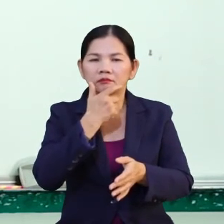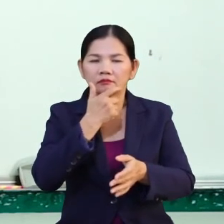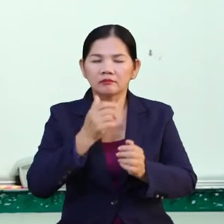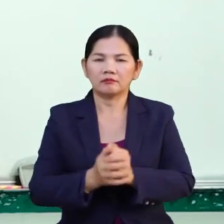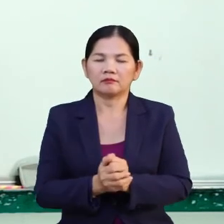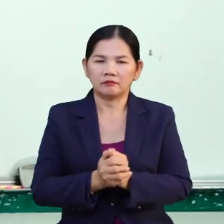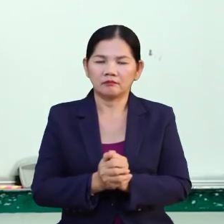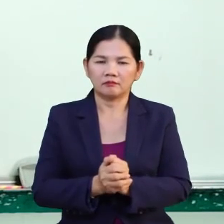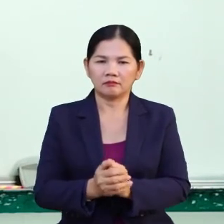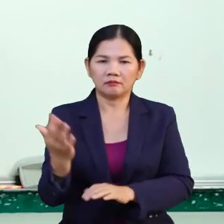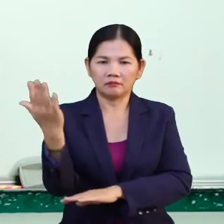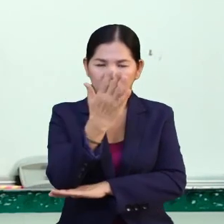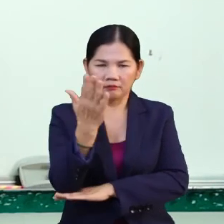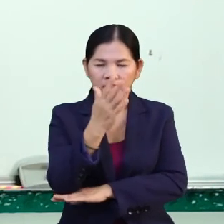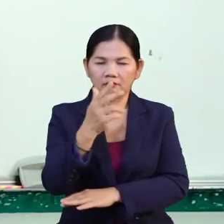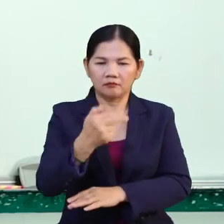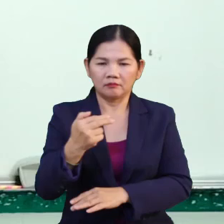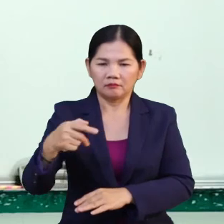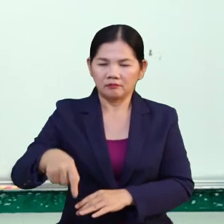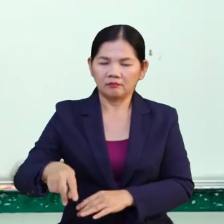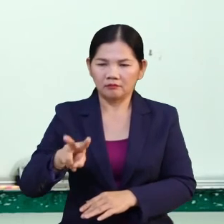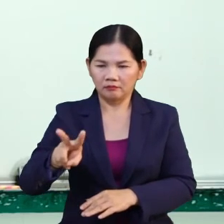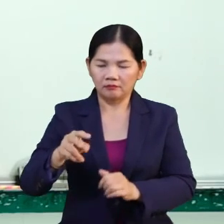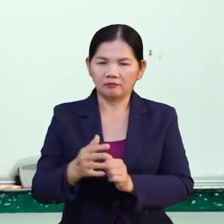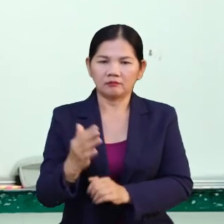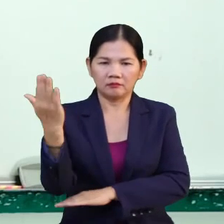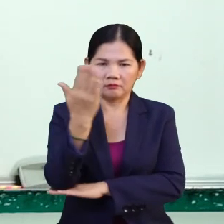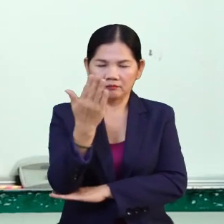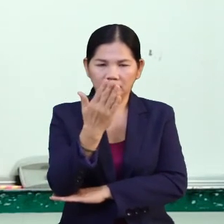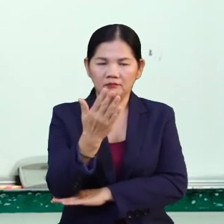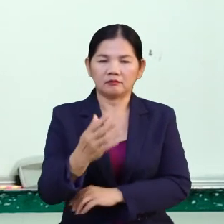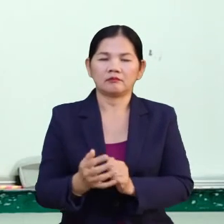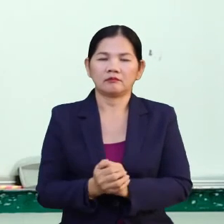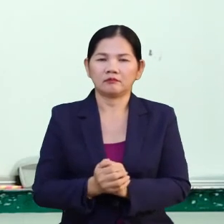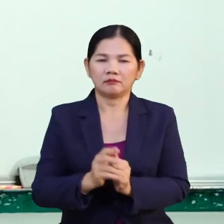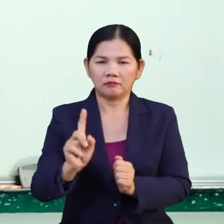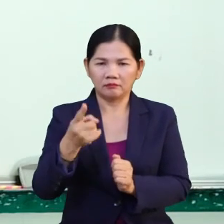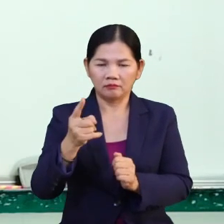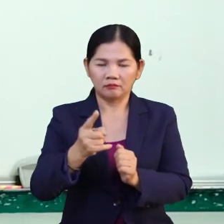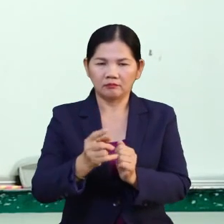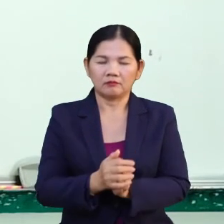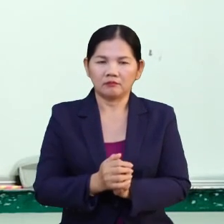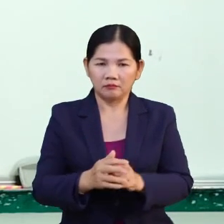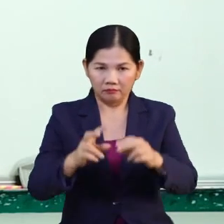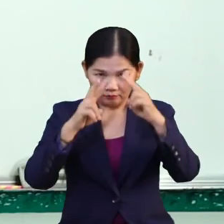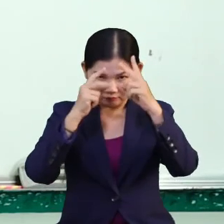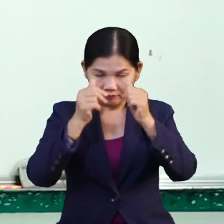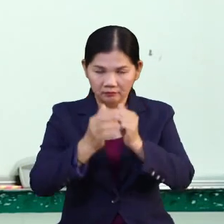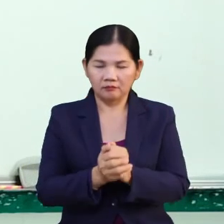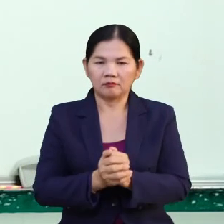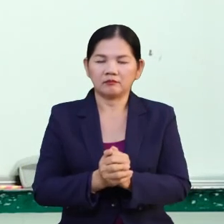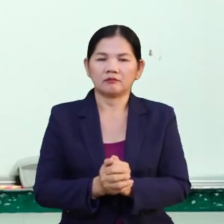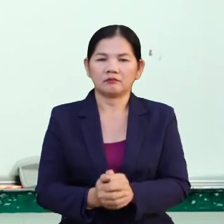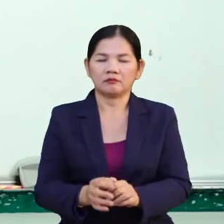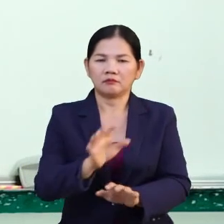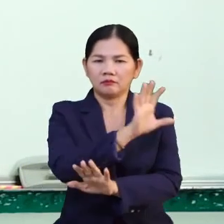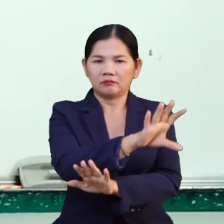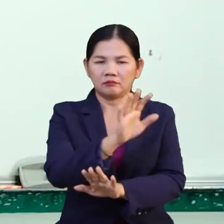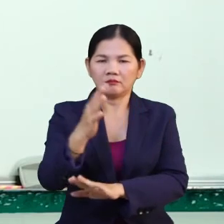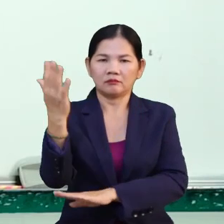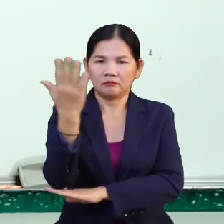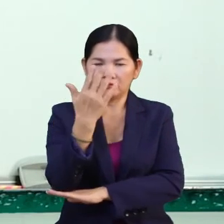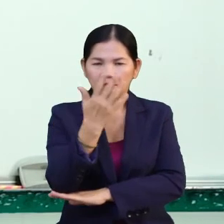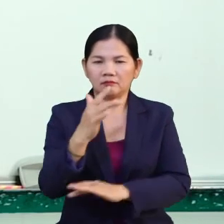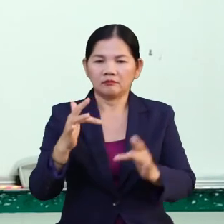ចាតាមបណ្ដាញទូរទស្សន៍ជាតិតទៅក2ទូរទស្សន៍អប្សរាទូរទស្សន៍ដេជោ DTV និងតាមបណ្ដាញទូរទស្សន៍ខ្សែ